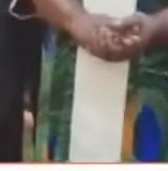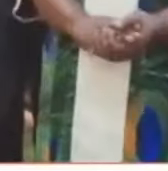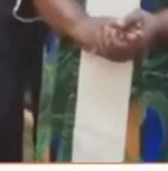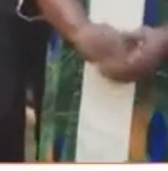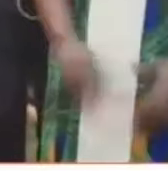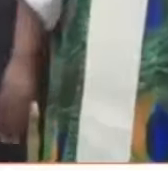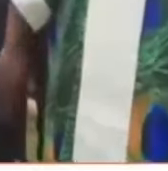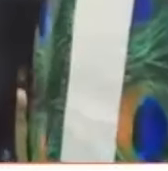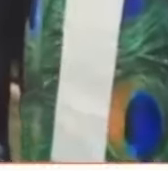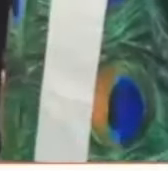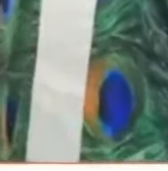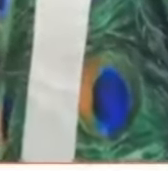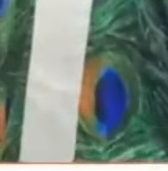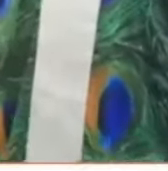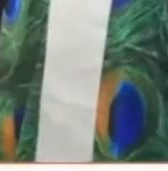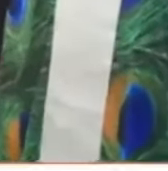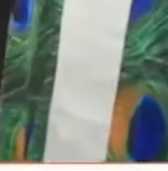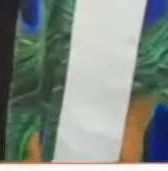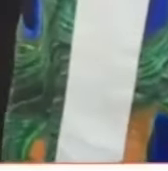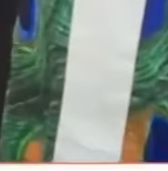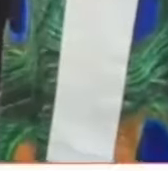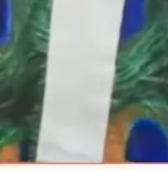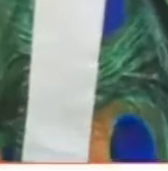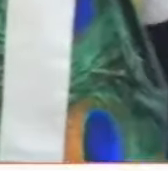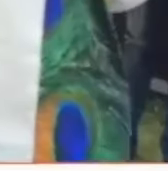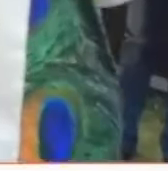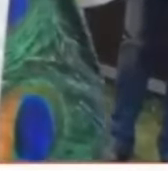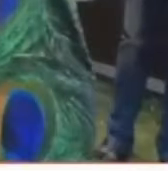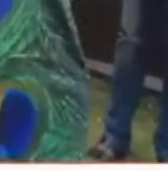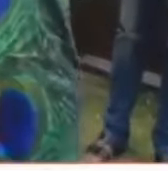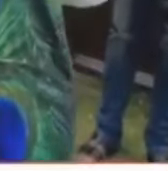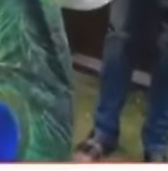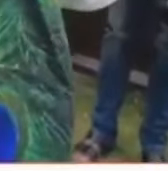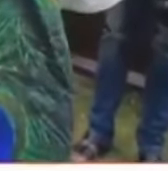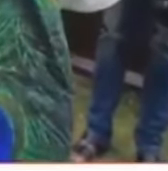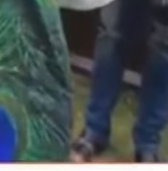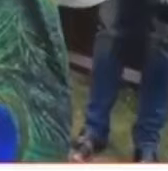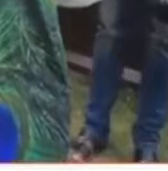Njagala list y'abantu abo. Then you will come to my home.